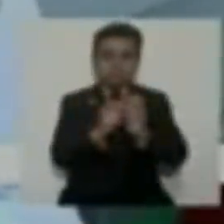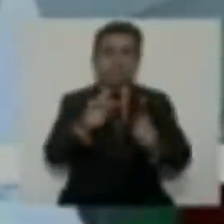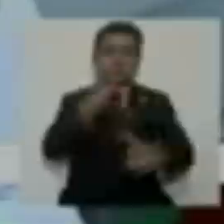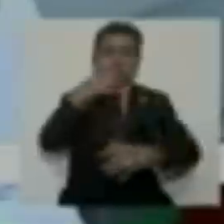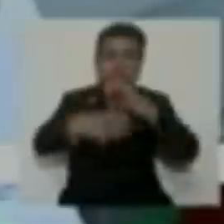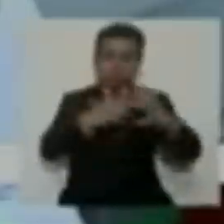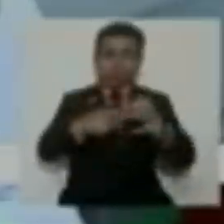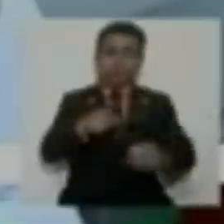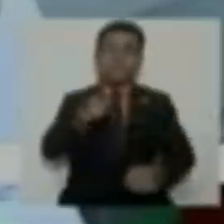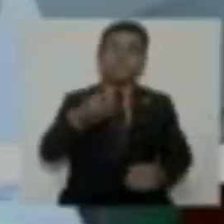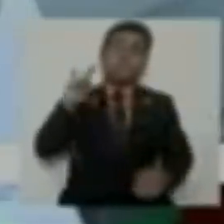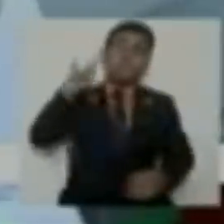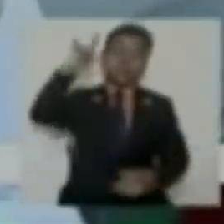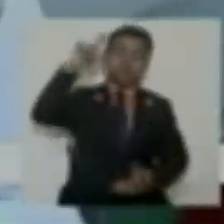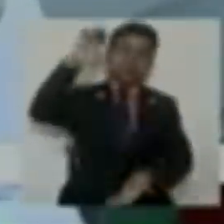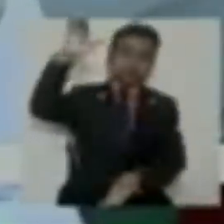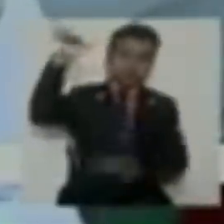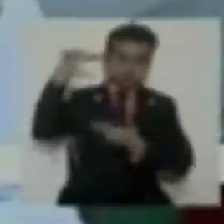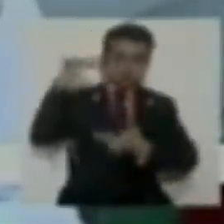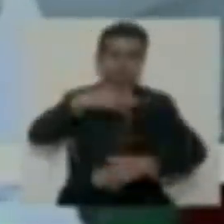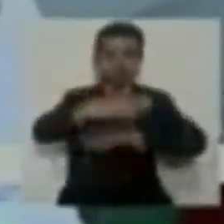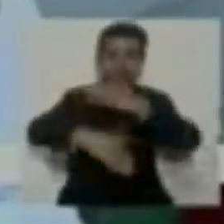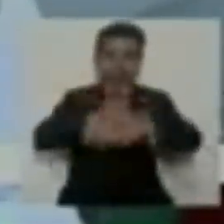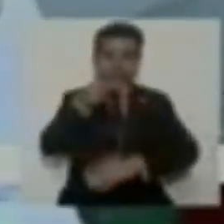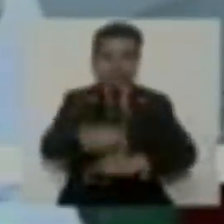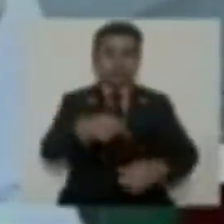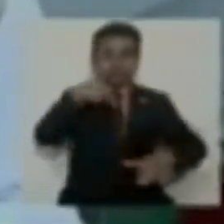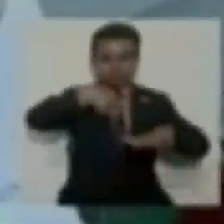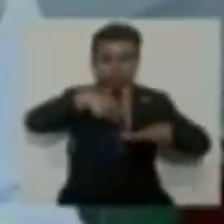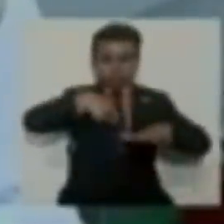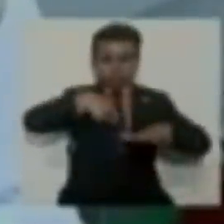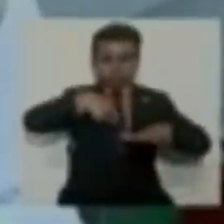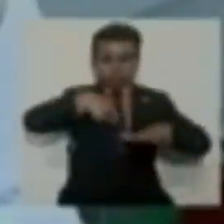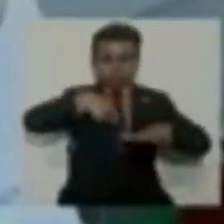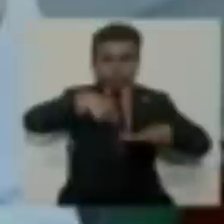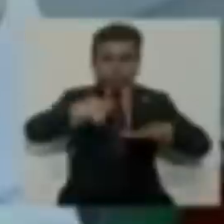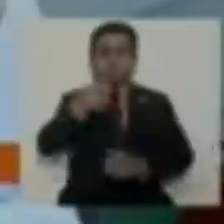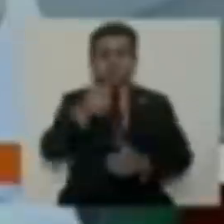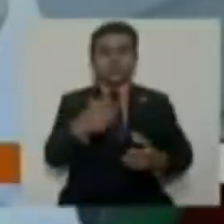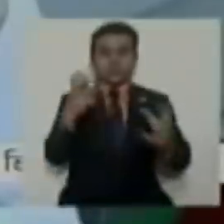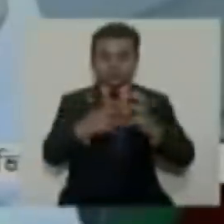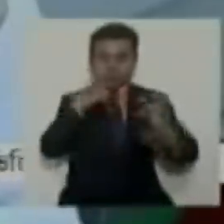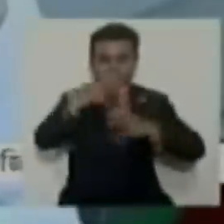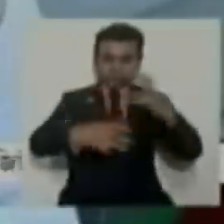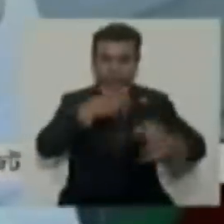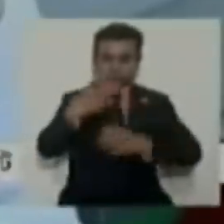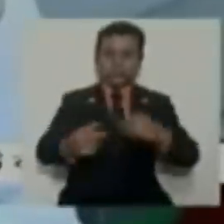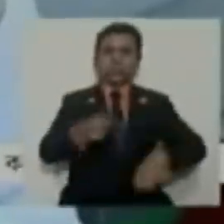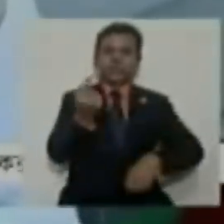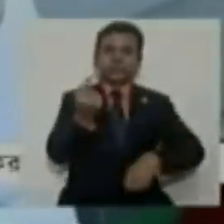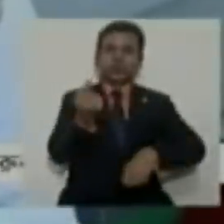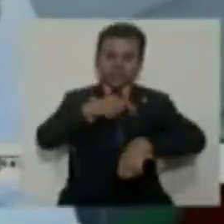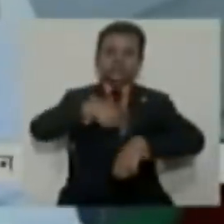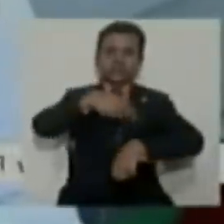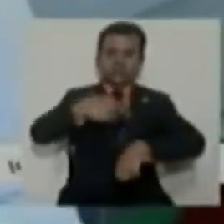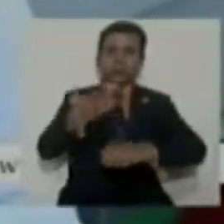রপ্তানি বন্ধ ছিল এবং প্রস্তুত কারকও তেমন ছিল না। আমরা সেটা আস্তে আস্তে সেই প্রস্তুত কারক সৃষ্টি